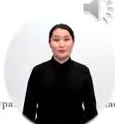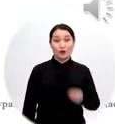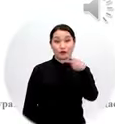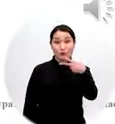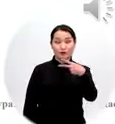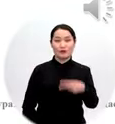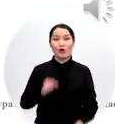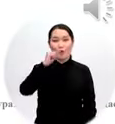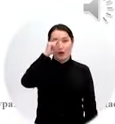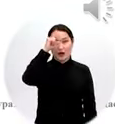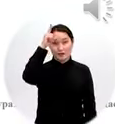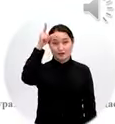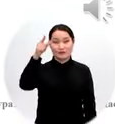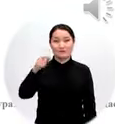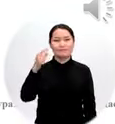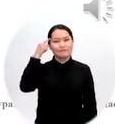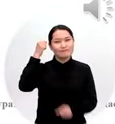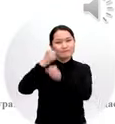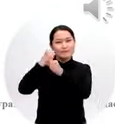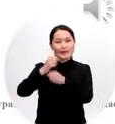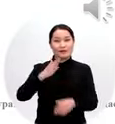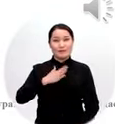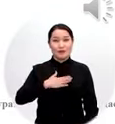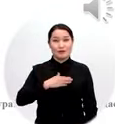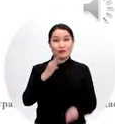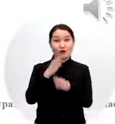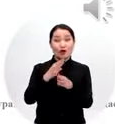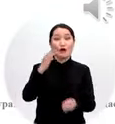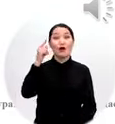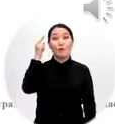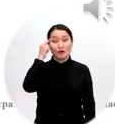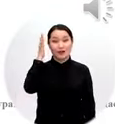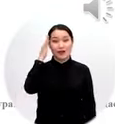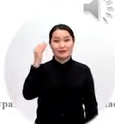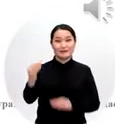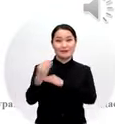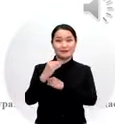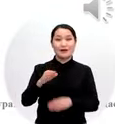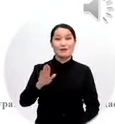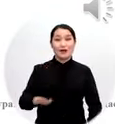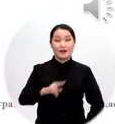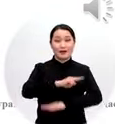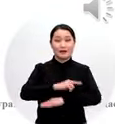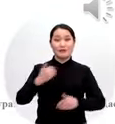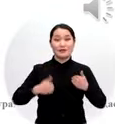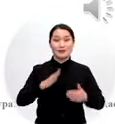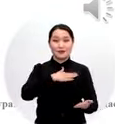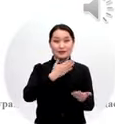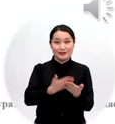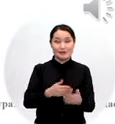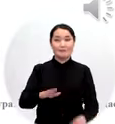Хоёрдугаар бадаг нь ухаан сорьсон бодлын санд минь тоо бодох аргыг заасан. Баг ангийн багшаа